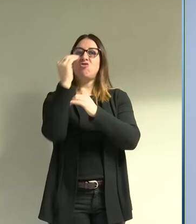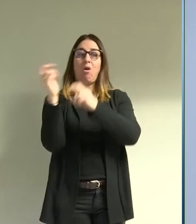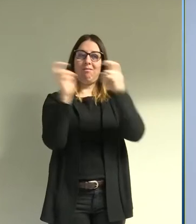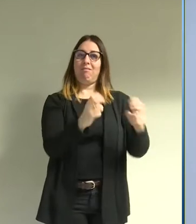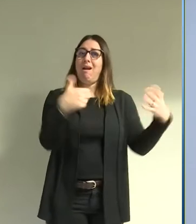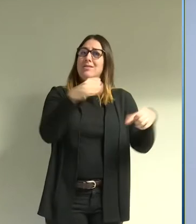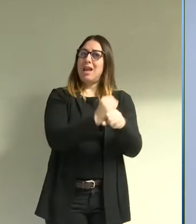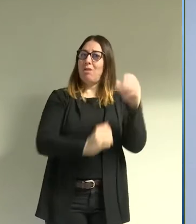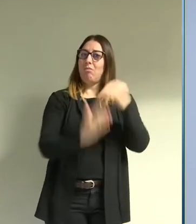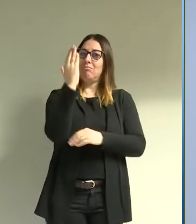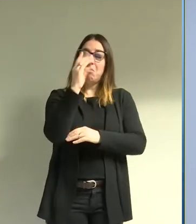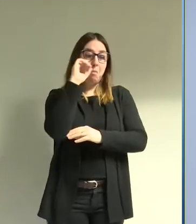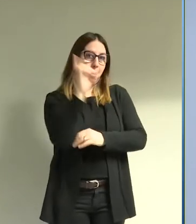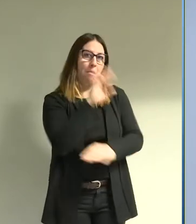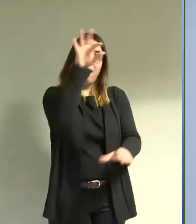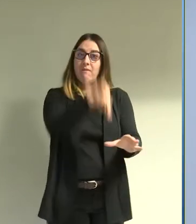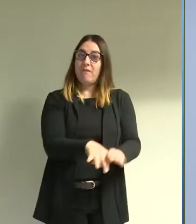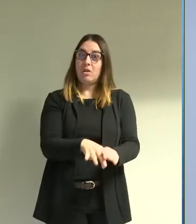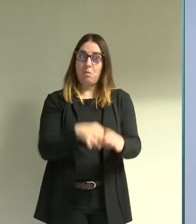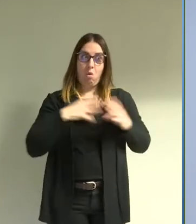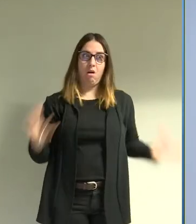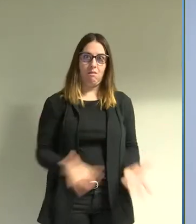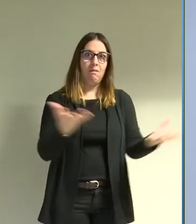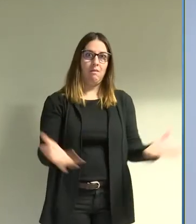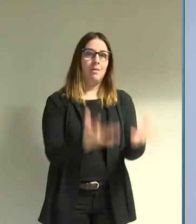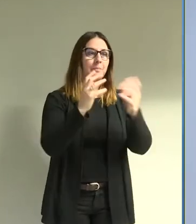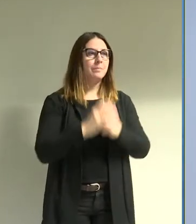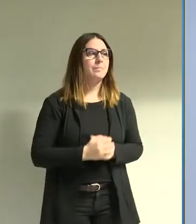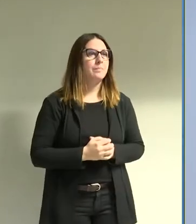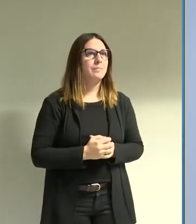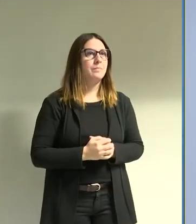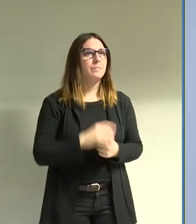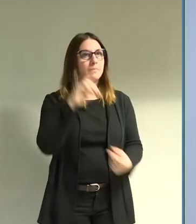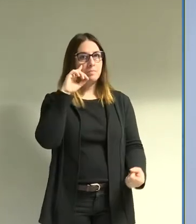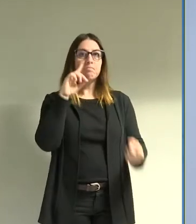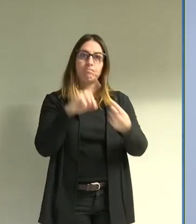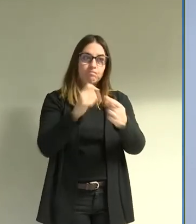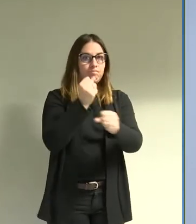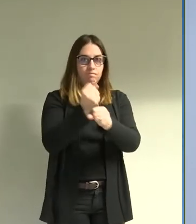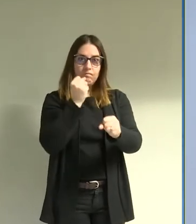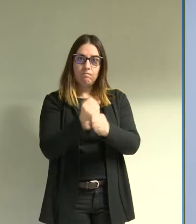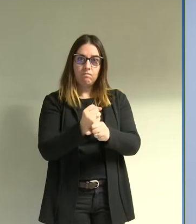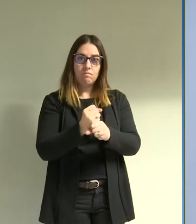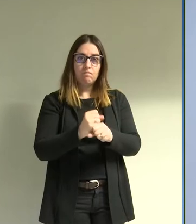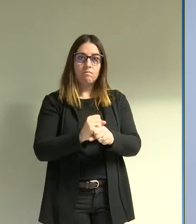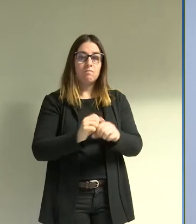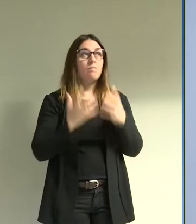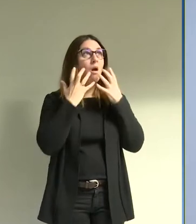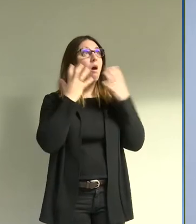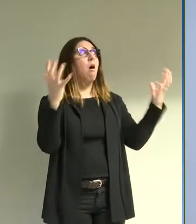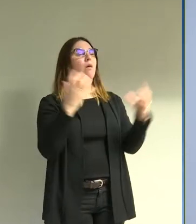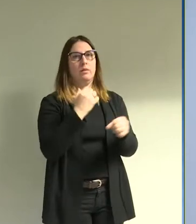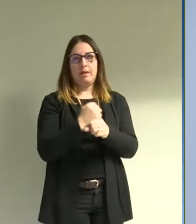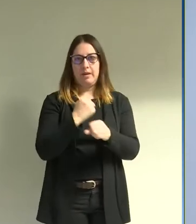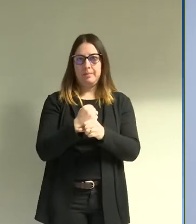c'est ce que te pousse et cette tâche est immense et à